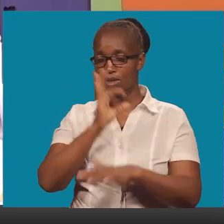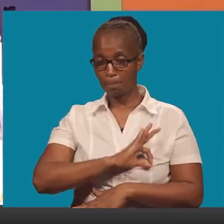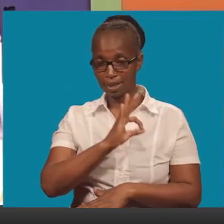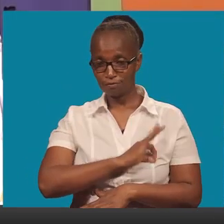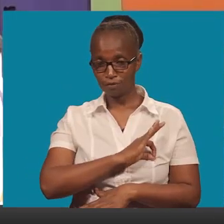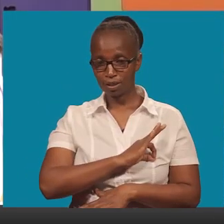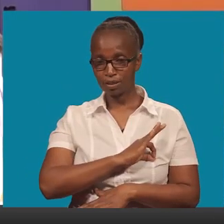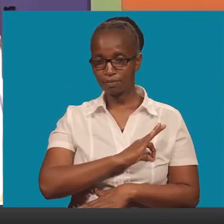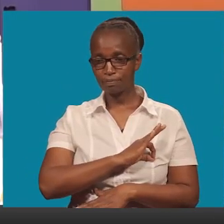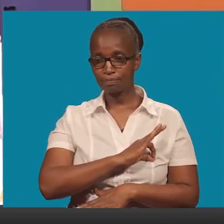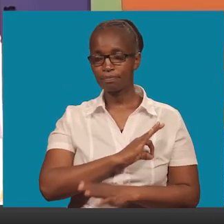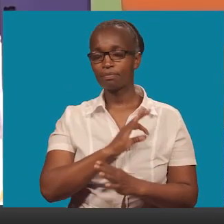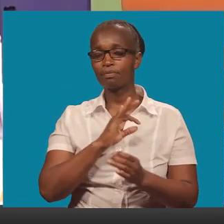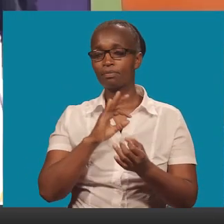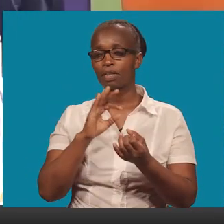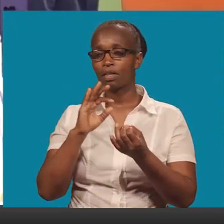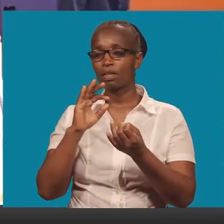package,